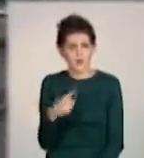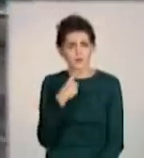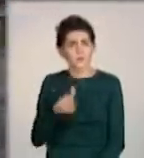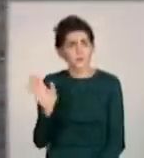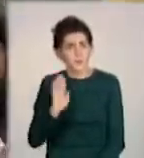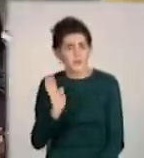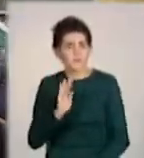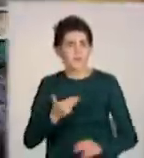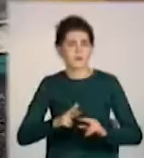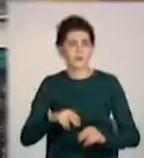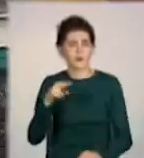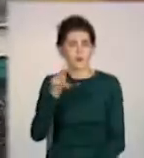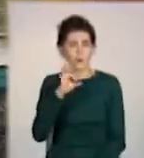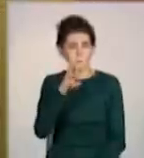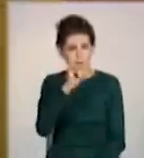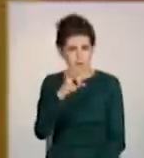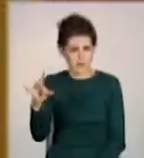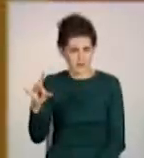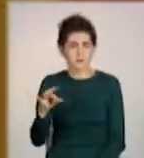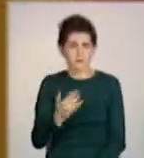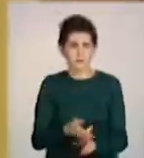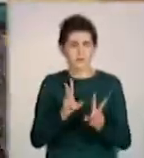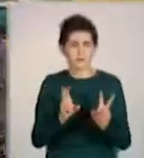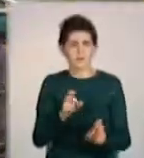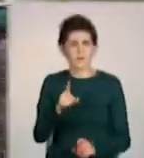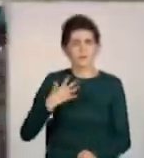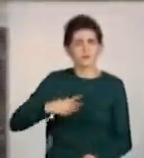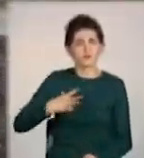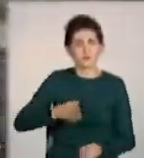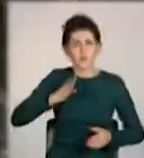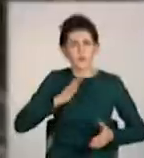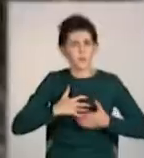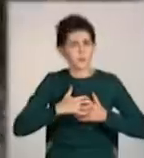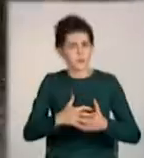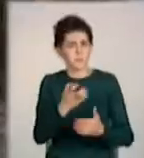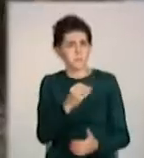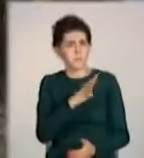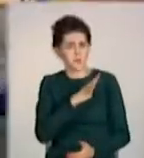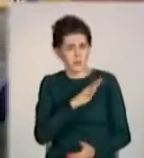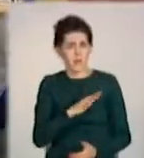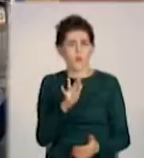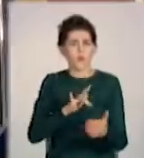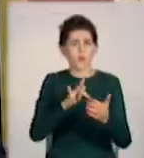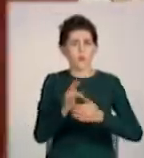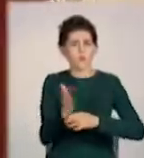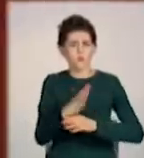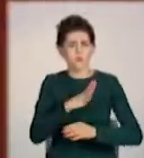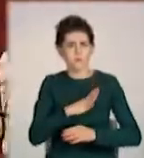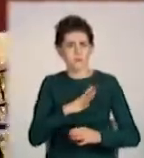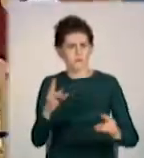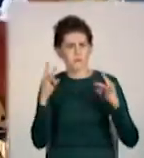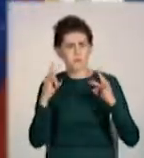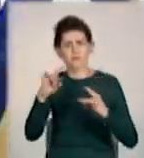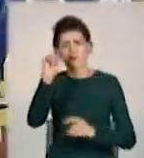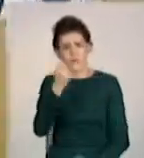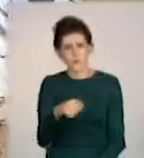Привет! Дамір – довгоочікувана дитина. Коли Катерина була при Надії, у Маріуполі точилися бої.